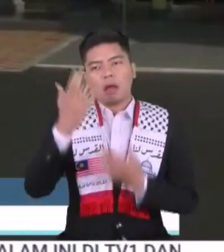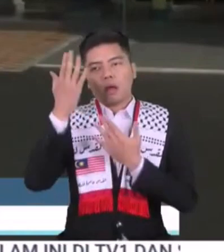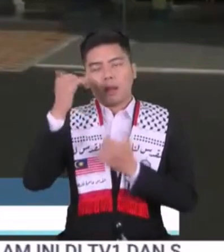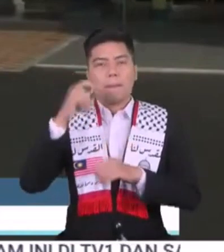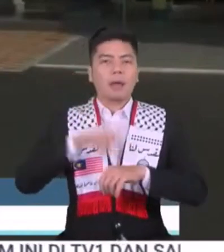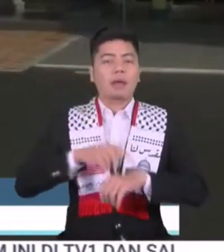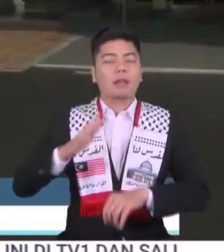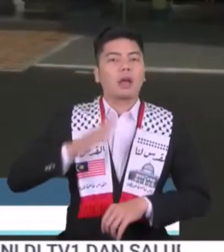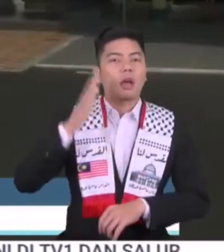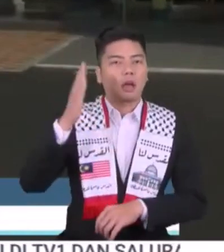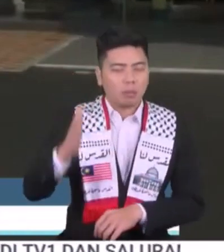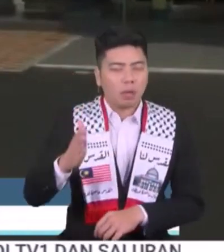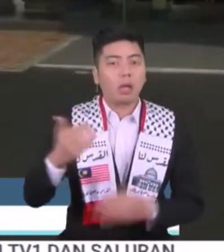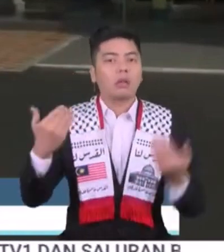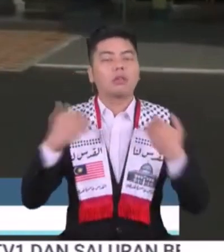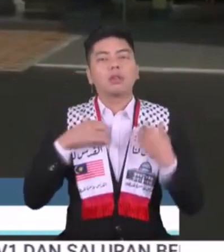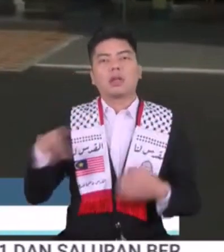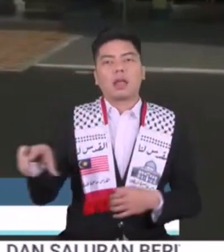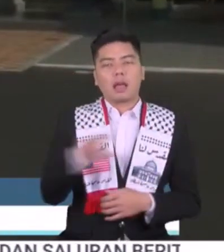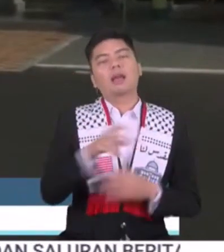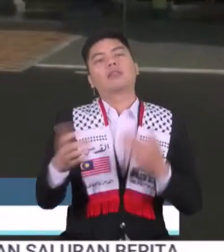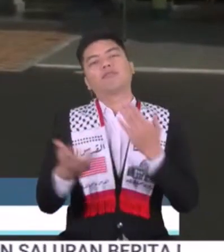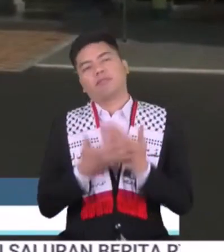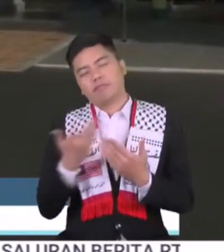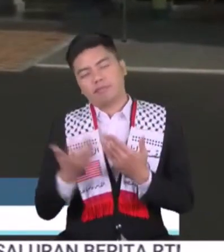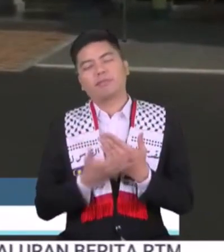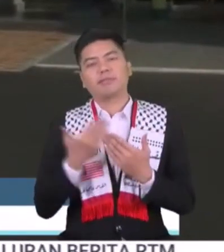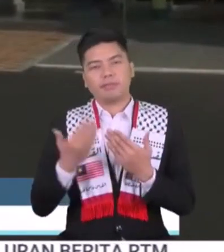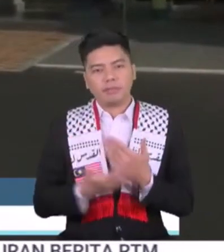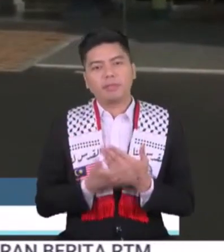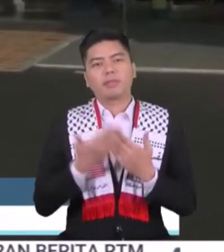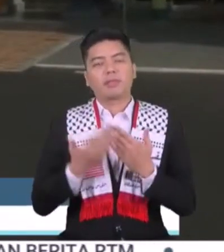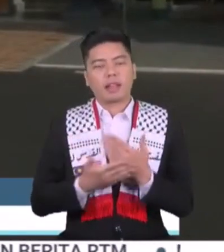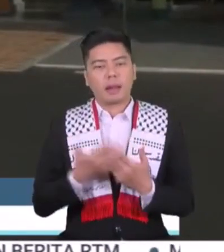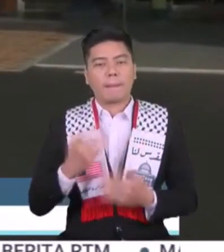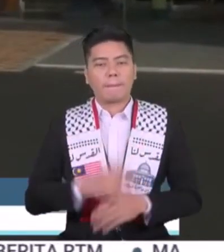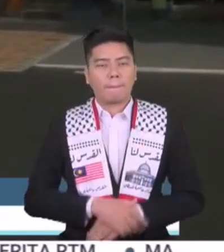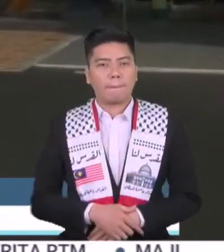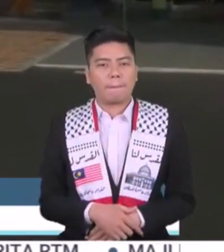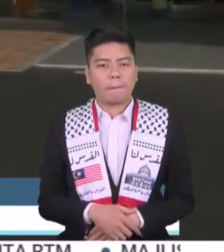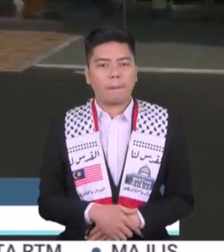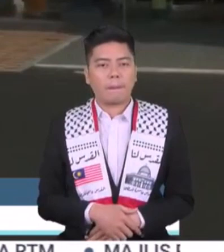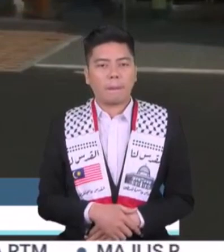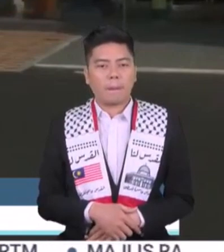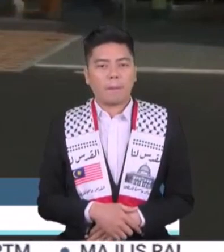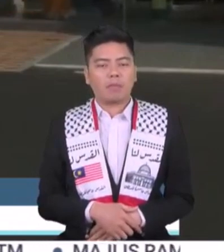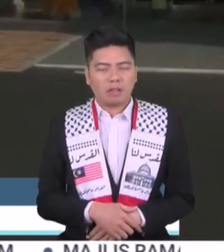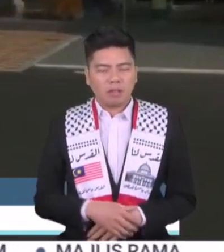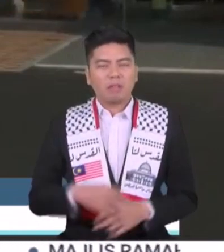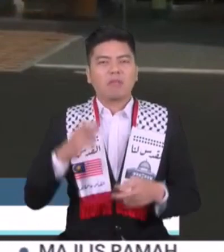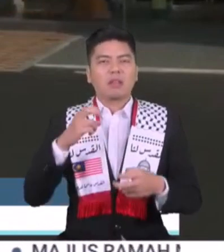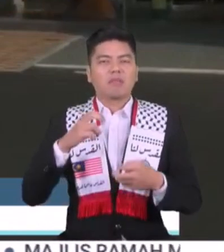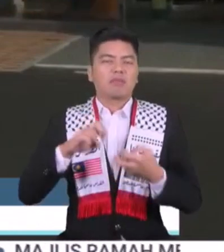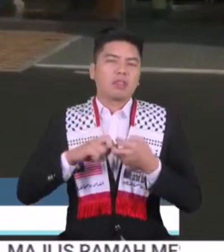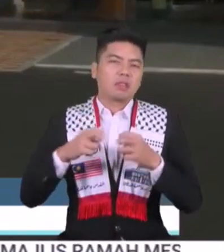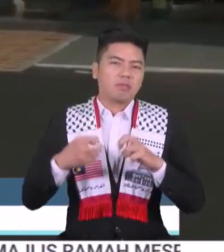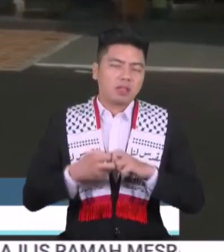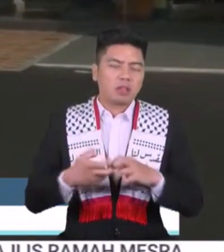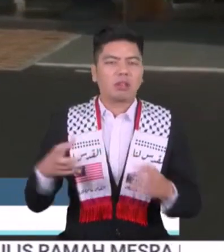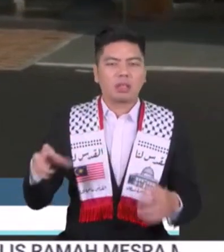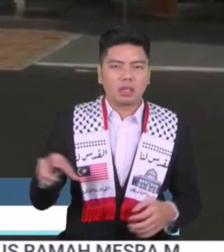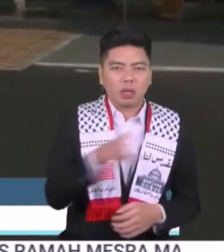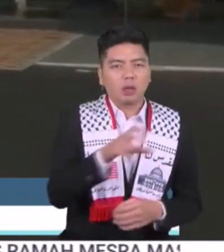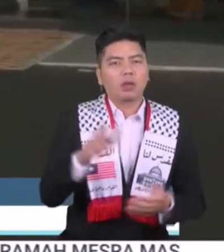datang macam sini ada transport, senang sikit lah. So lagi masalah transport, masalah transport nak pergi sekolah